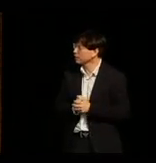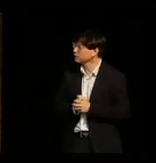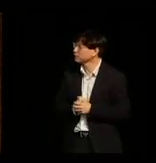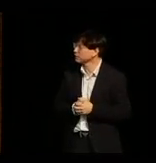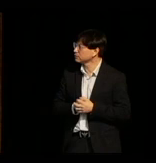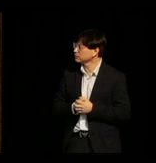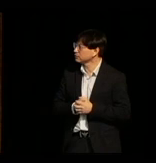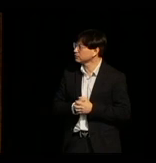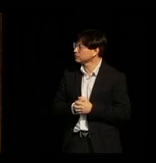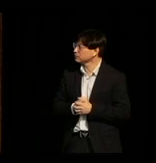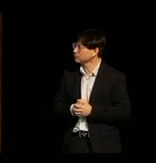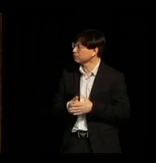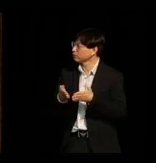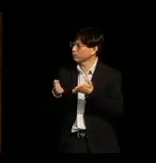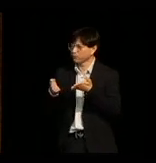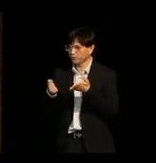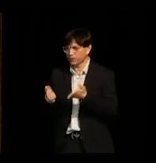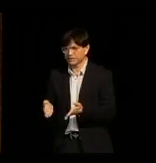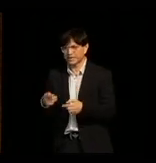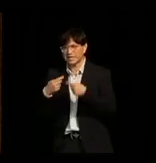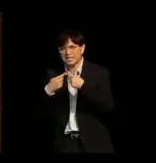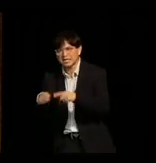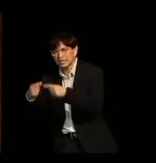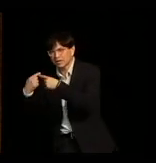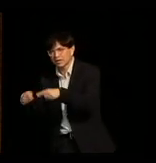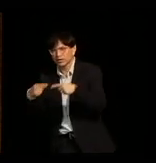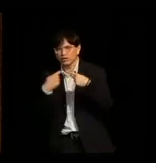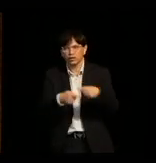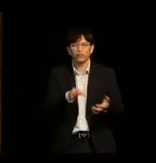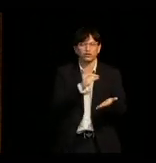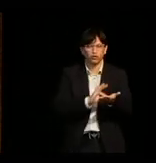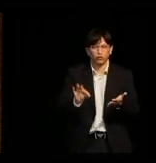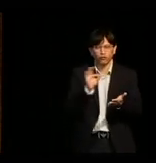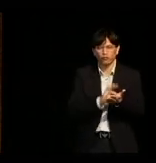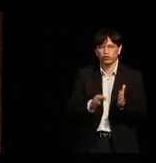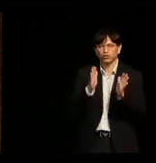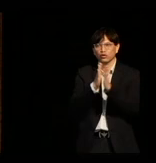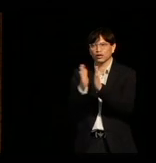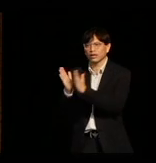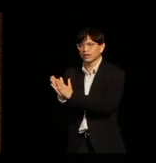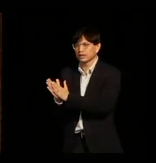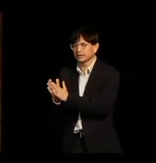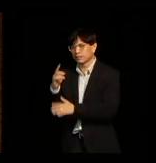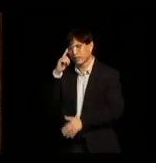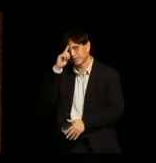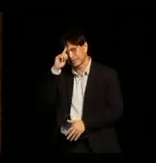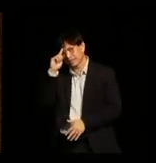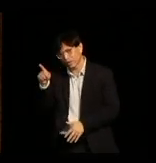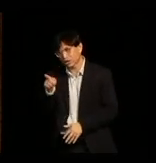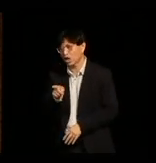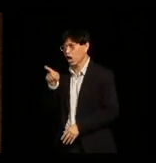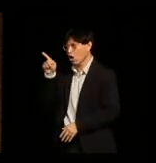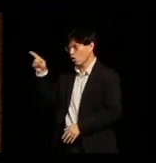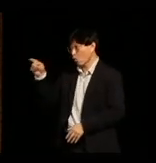sempre presente nelle diverse iniziative dell'ufficio della catechesi Voi sapete Don Daniele è vescovo